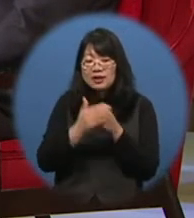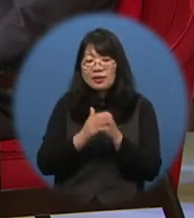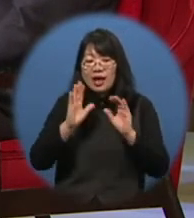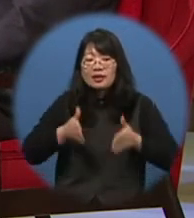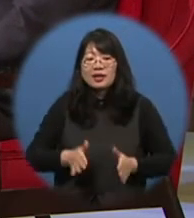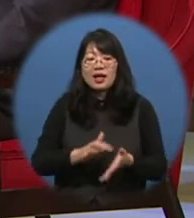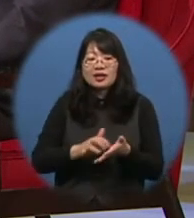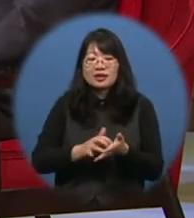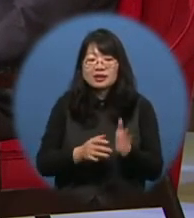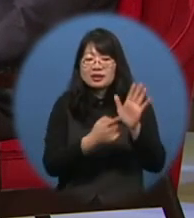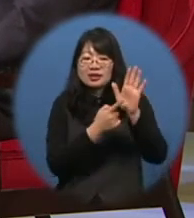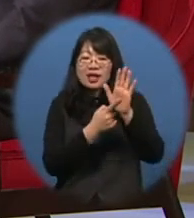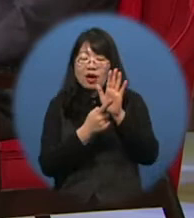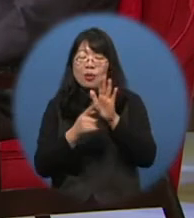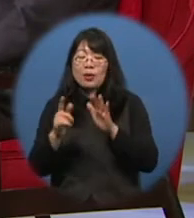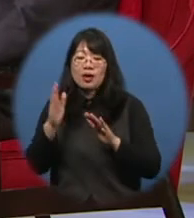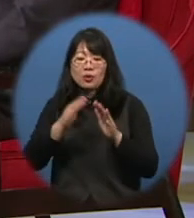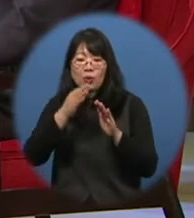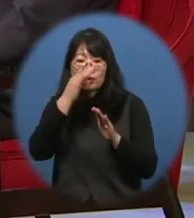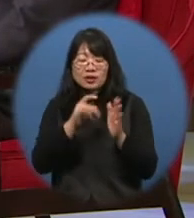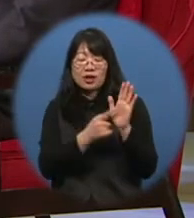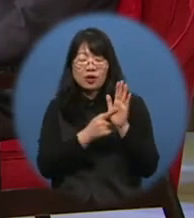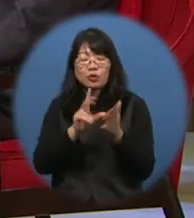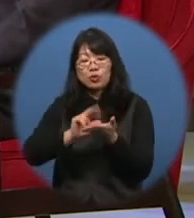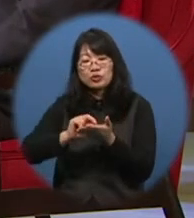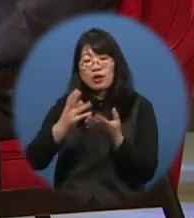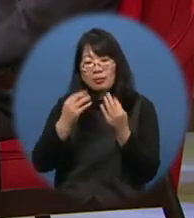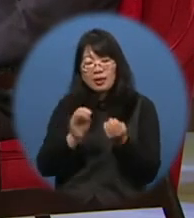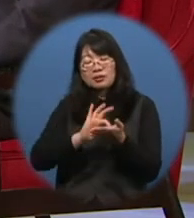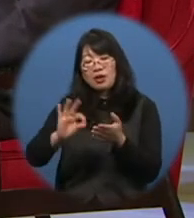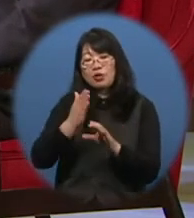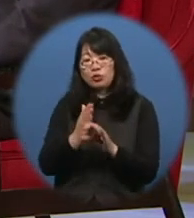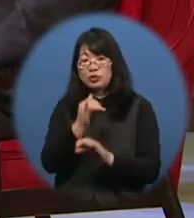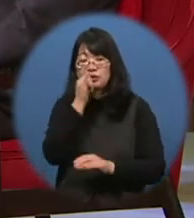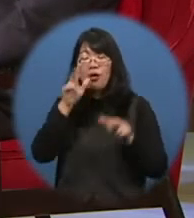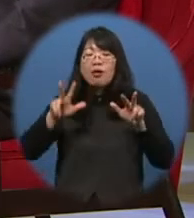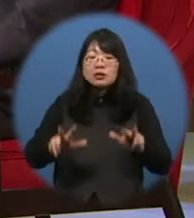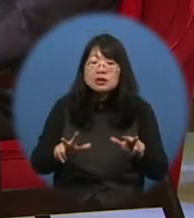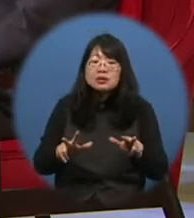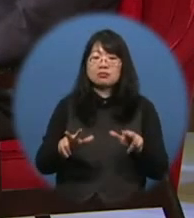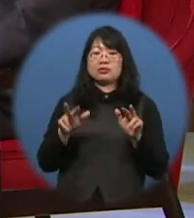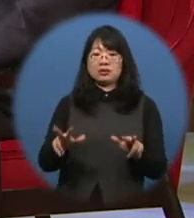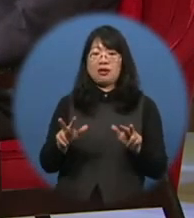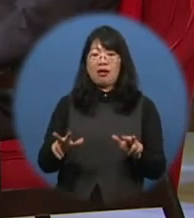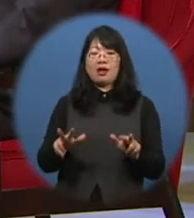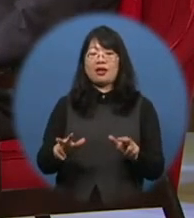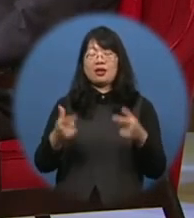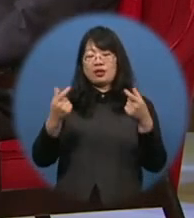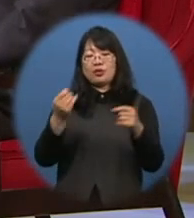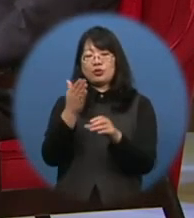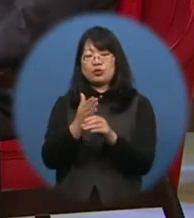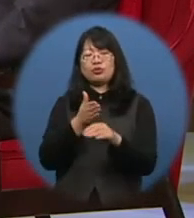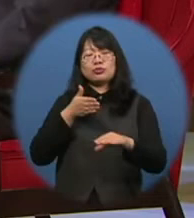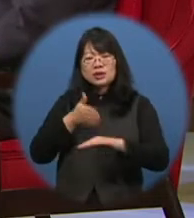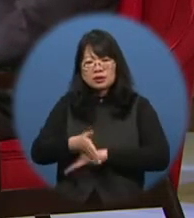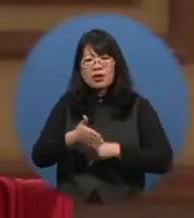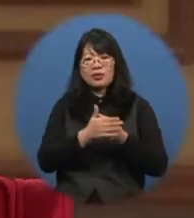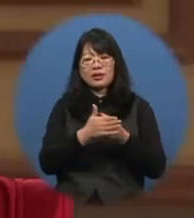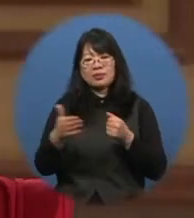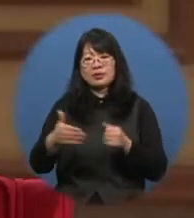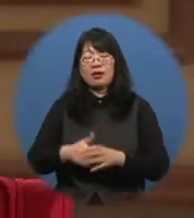출산 장려 광고들이 공익 광고의 소재로 네. 많이 다뤄지고 있죠. 지금 이제 예, 이제 네. 그러고 있죠. 너무 늦었어요.